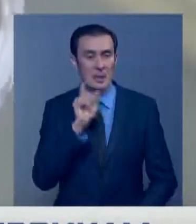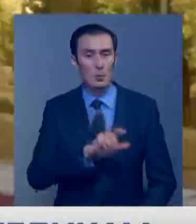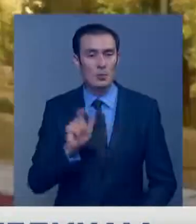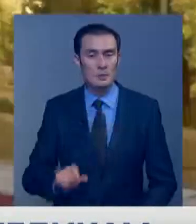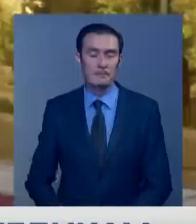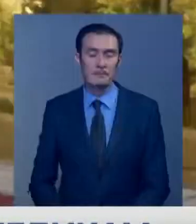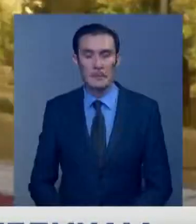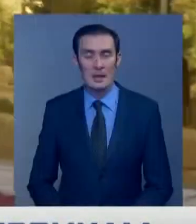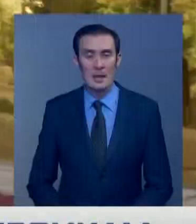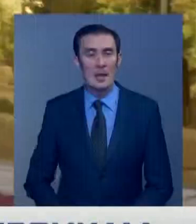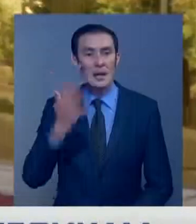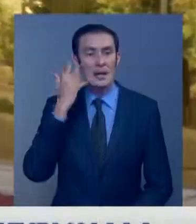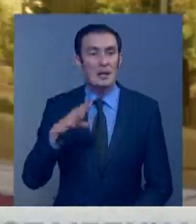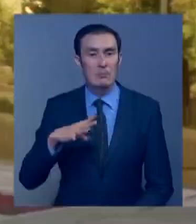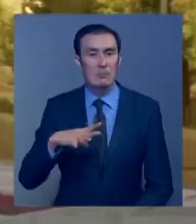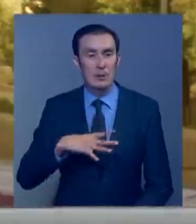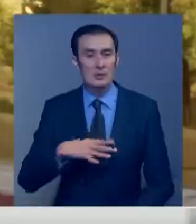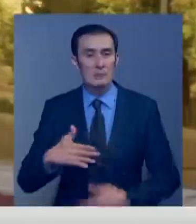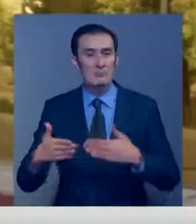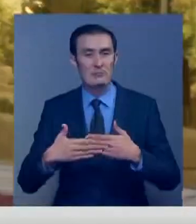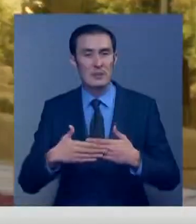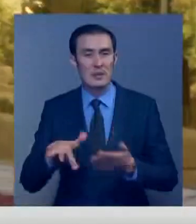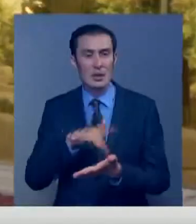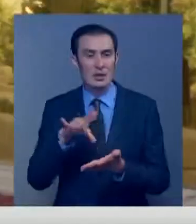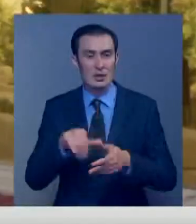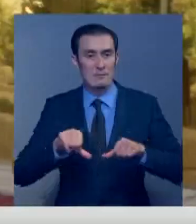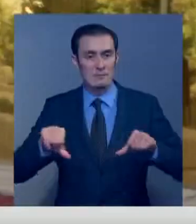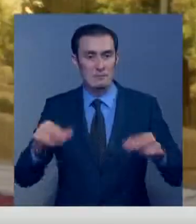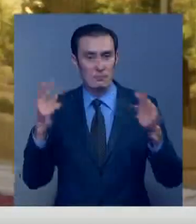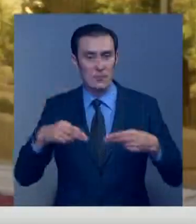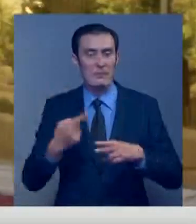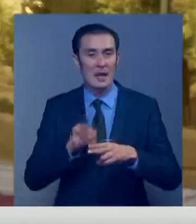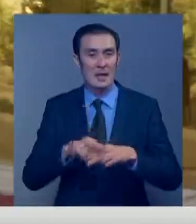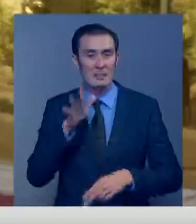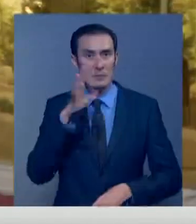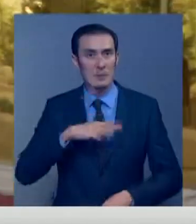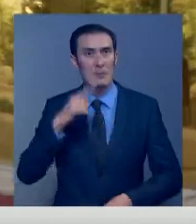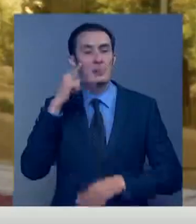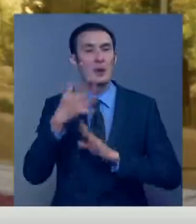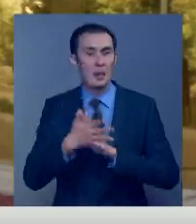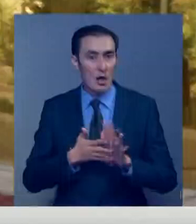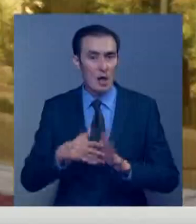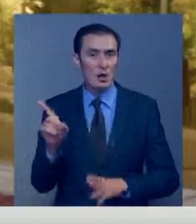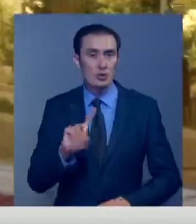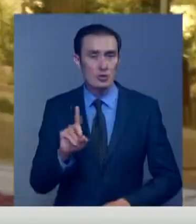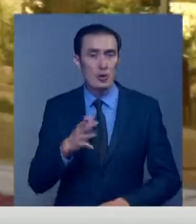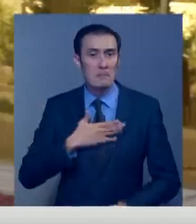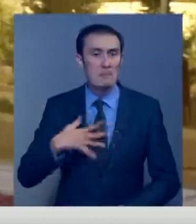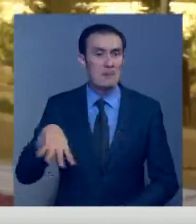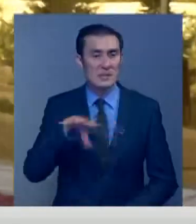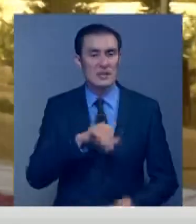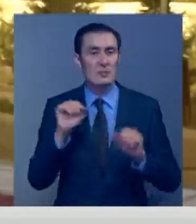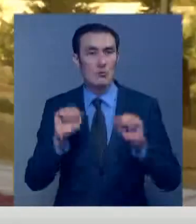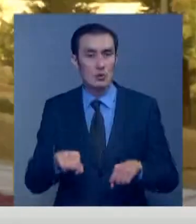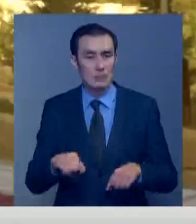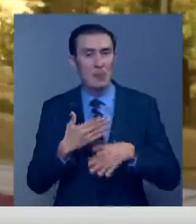павлодарцы. Когда были установлены приграничные блокпосты Павлодарской области, и в тот момент пришло осознание, что мы, как никто, можем